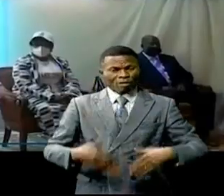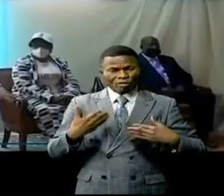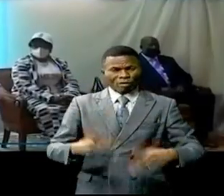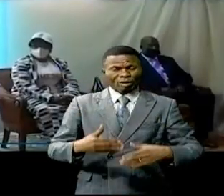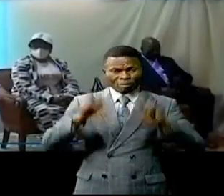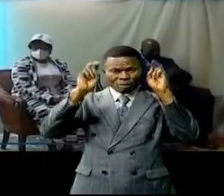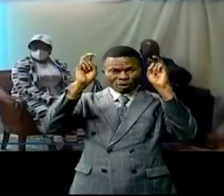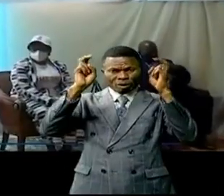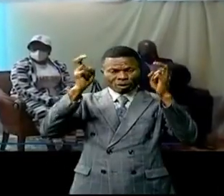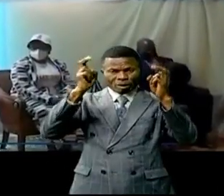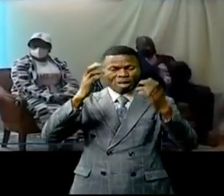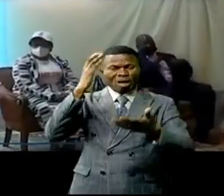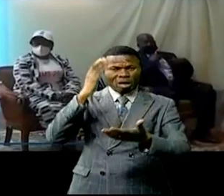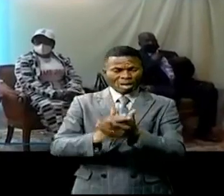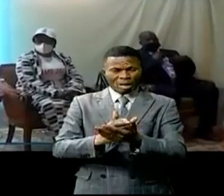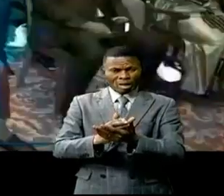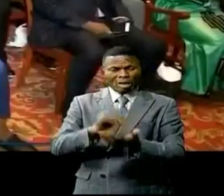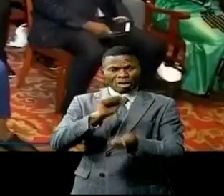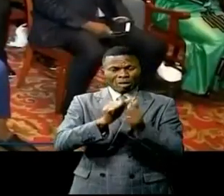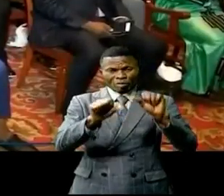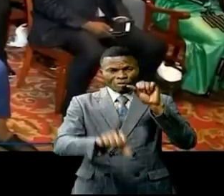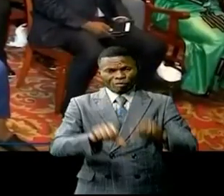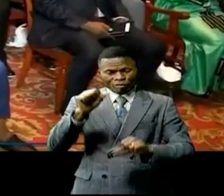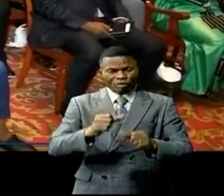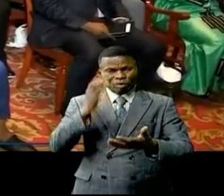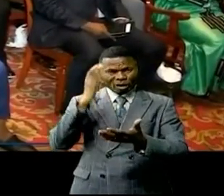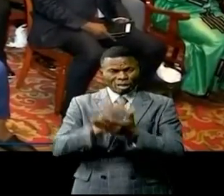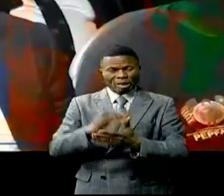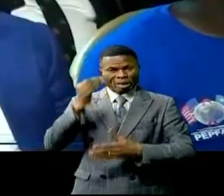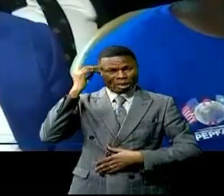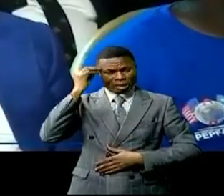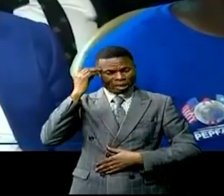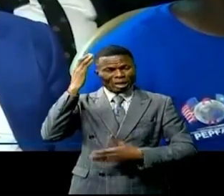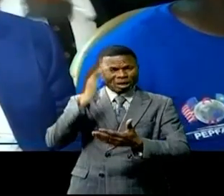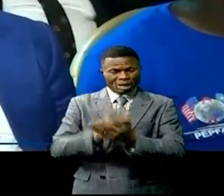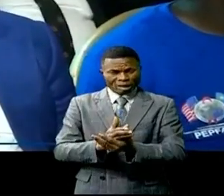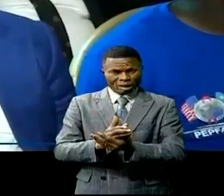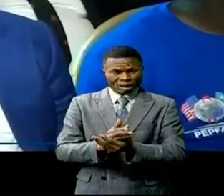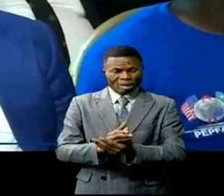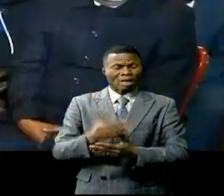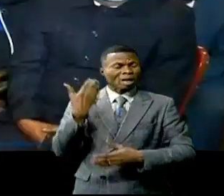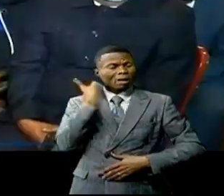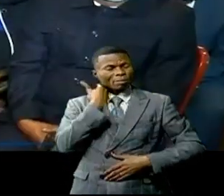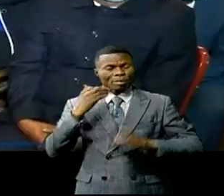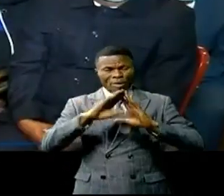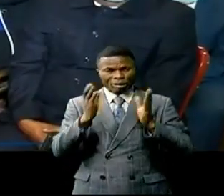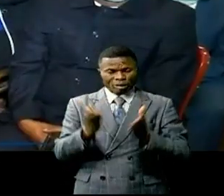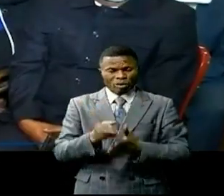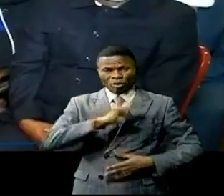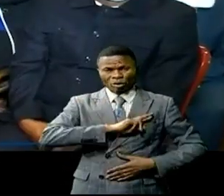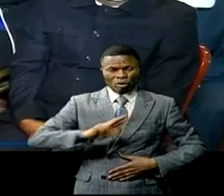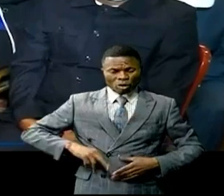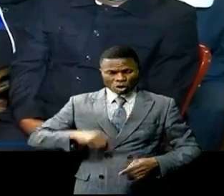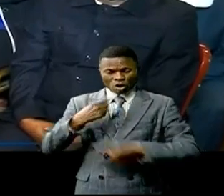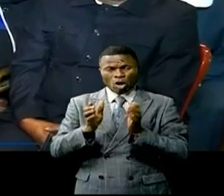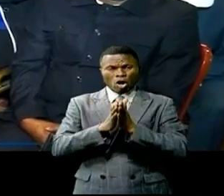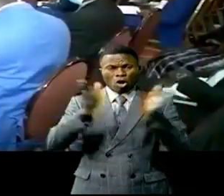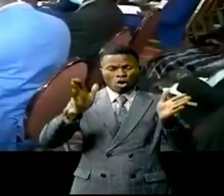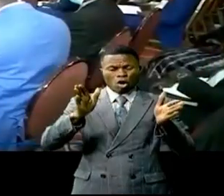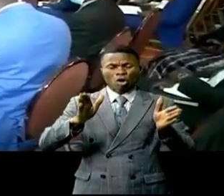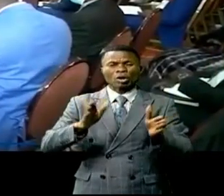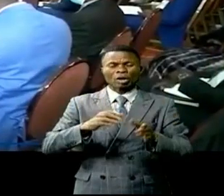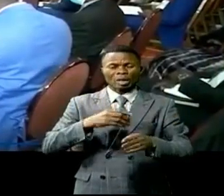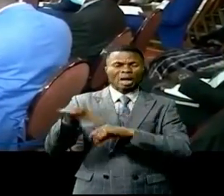le thème « Mettre fin aux inégalités, mettre fin au sida et mettre fin aux pandémies ». En RDC, le lancement officiel et solennel